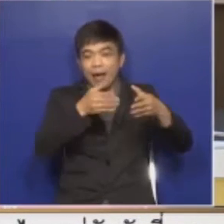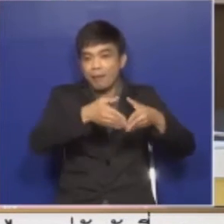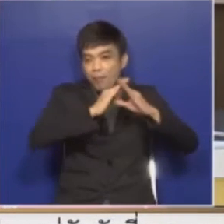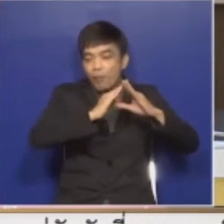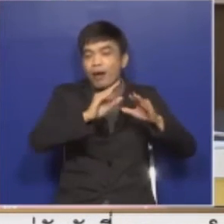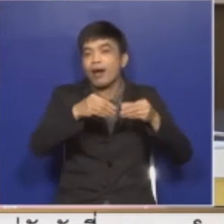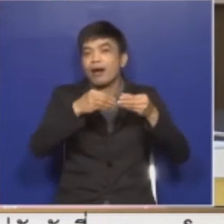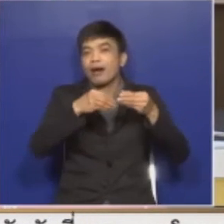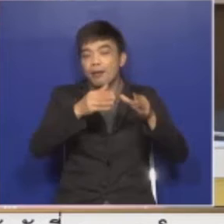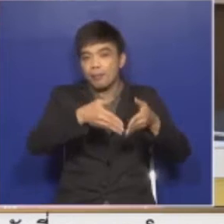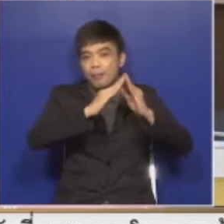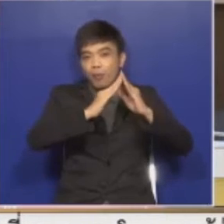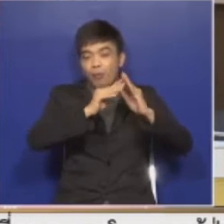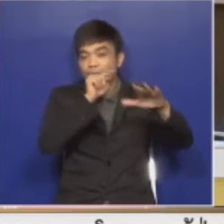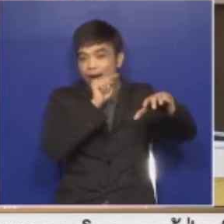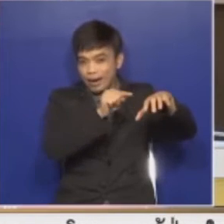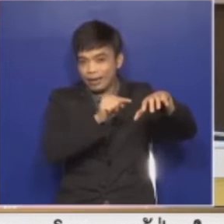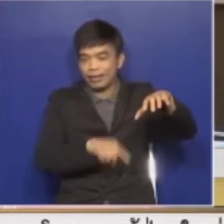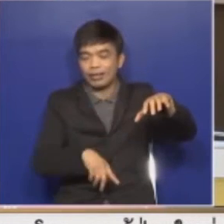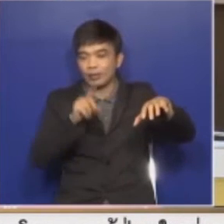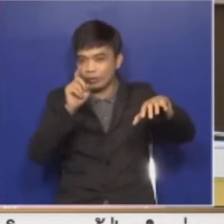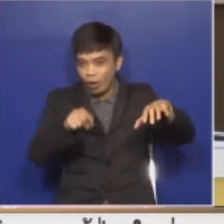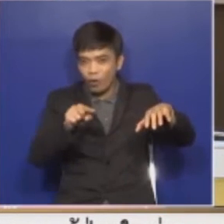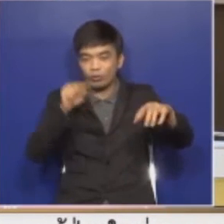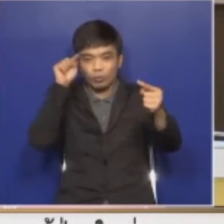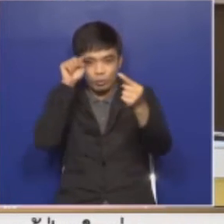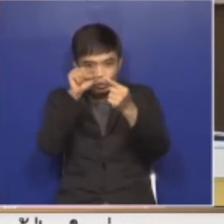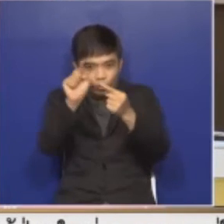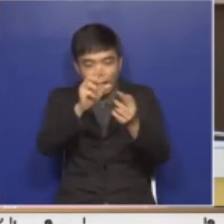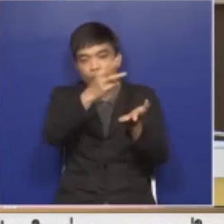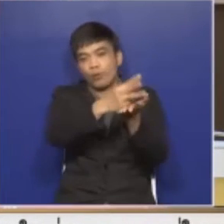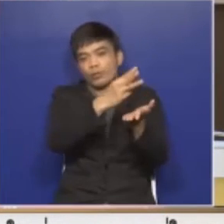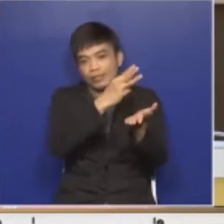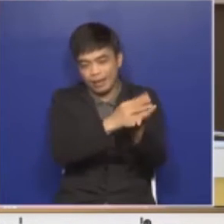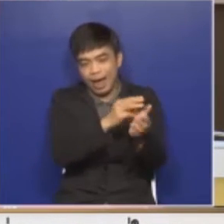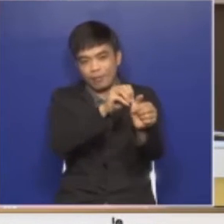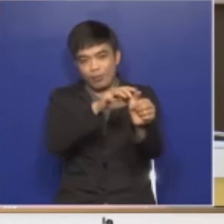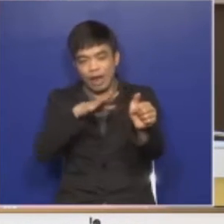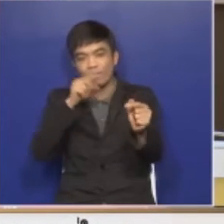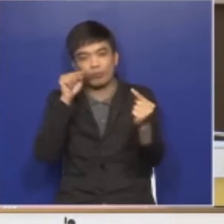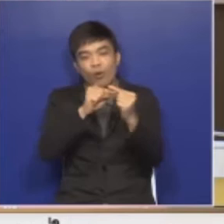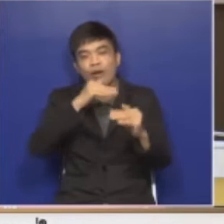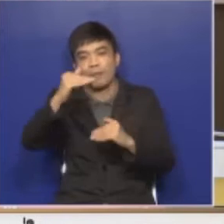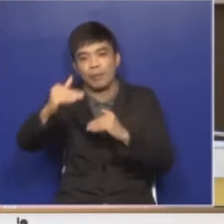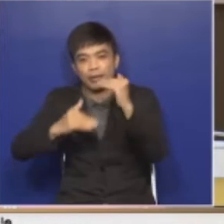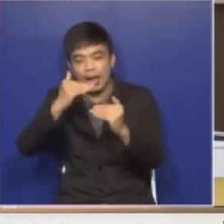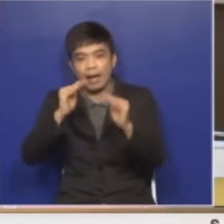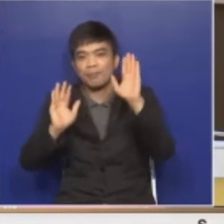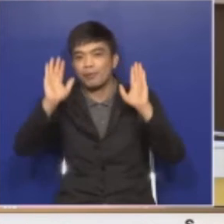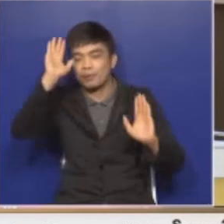นะครับบอกว่าสถาบันพระปกเกล้าจะต้องเป็นสถาบันทางวิชาการชั้นนำด้านการพัฒนาประชาธิปไตย